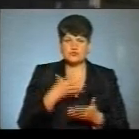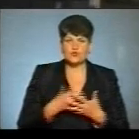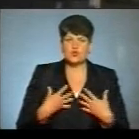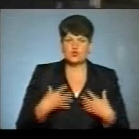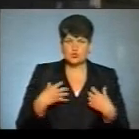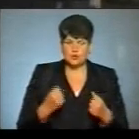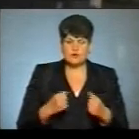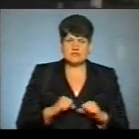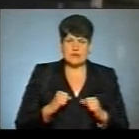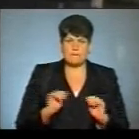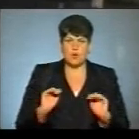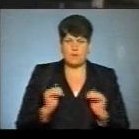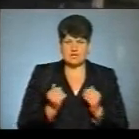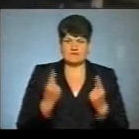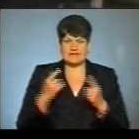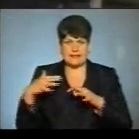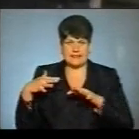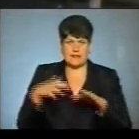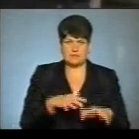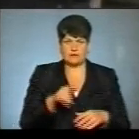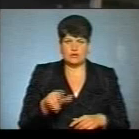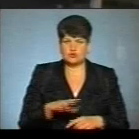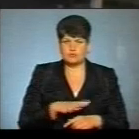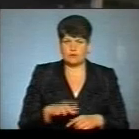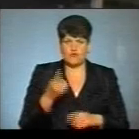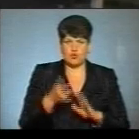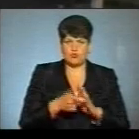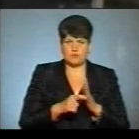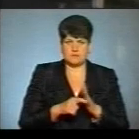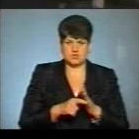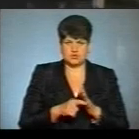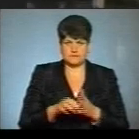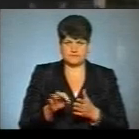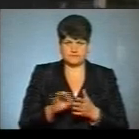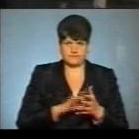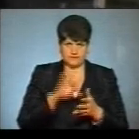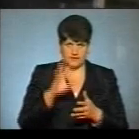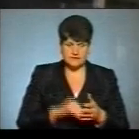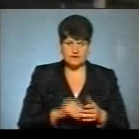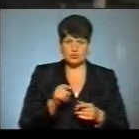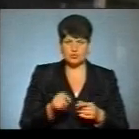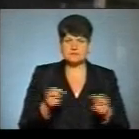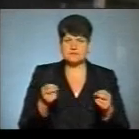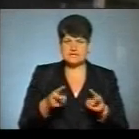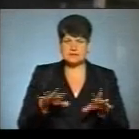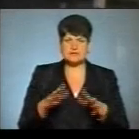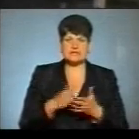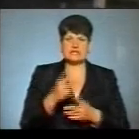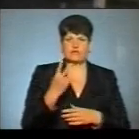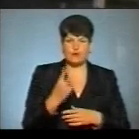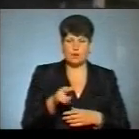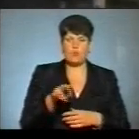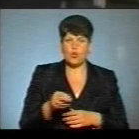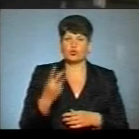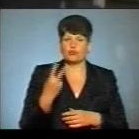стараємося обмежувати великий наплив людей, щоб вони не були в одному приміщенні одночасно. Тут в нас спеціально відведених місць є двоє, відповідно по двоє